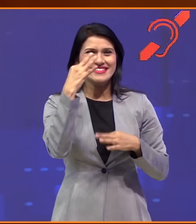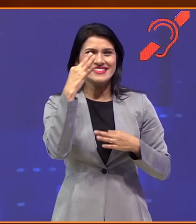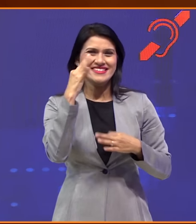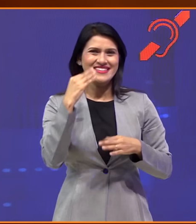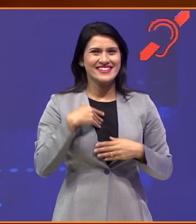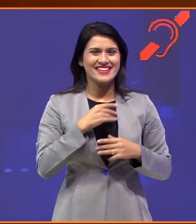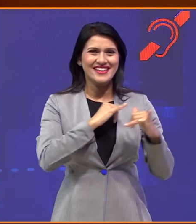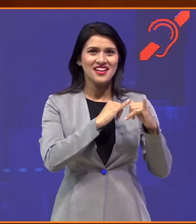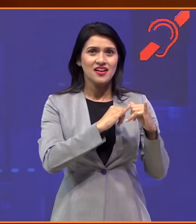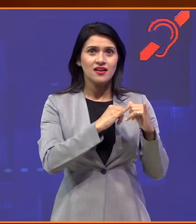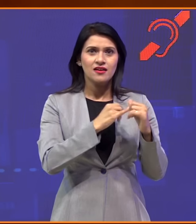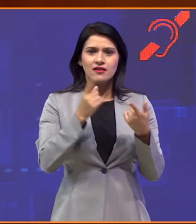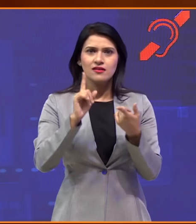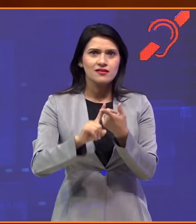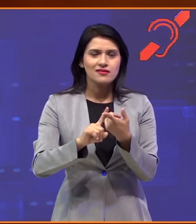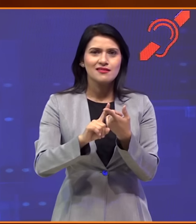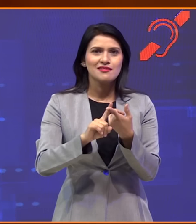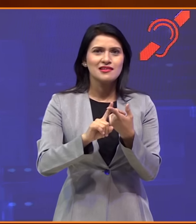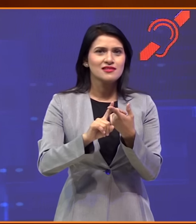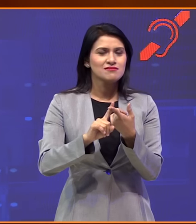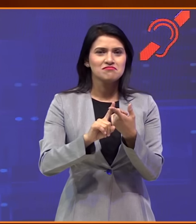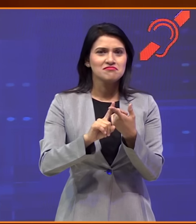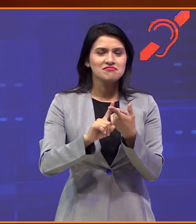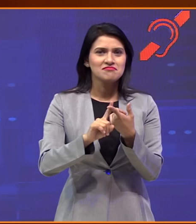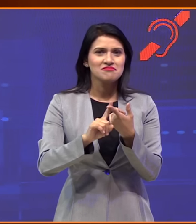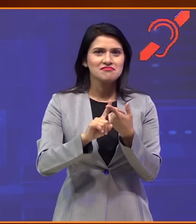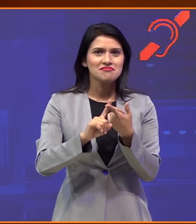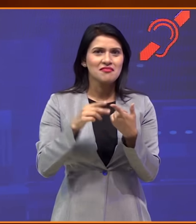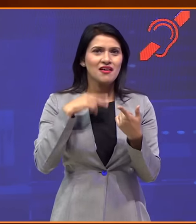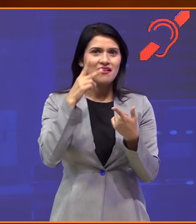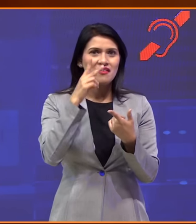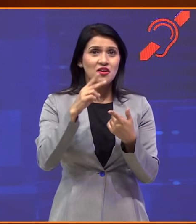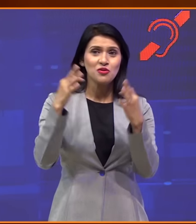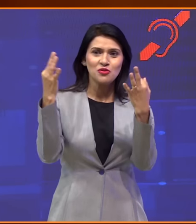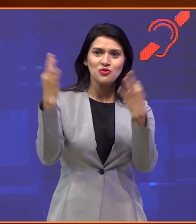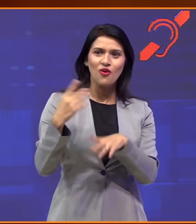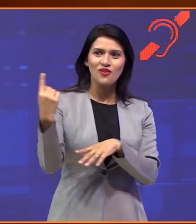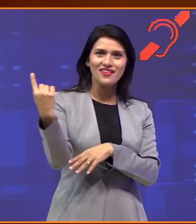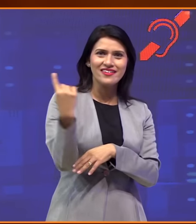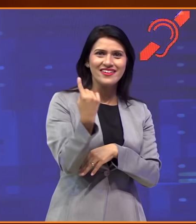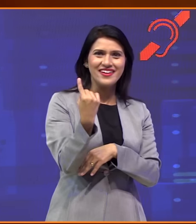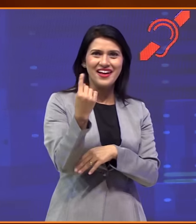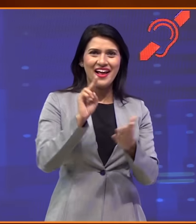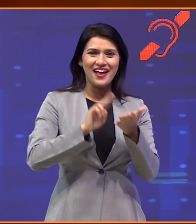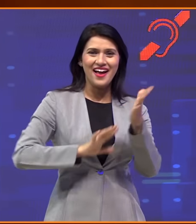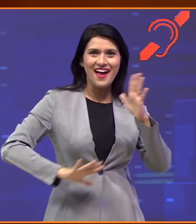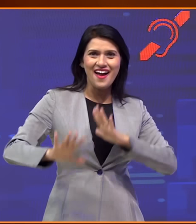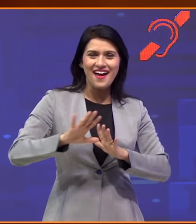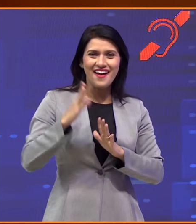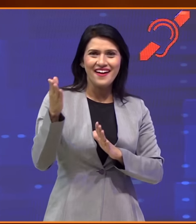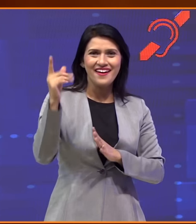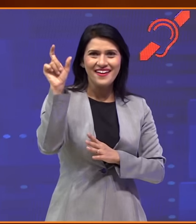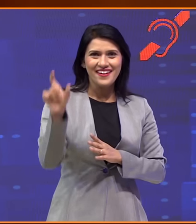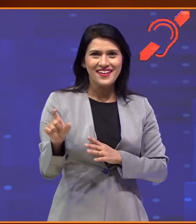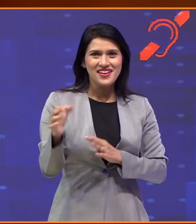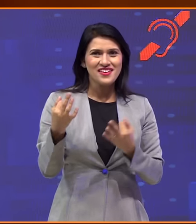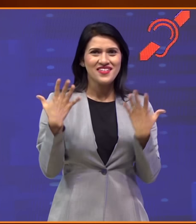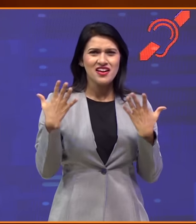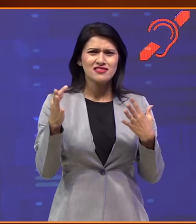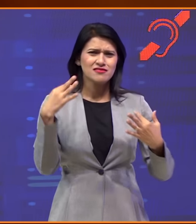अचानक एक दिन एक नायक आता है एक हीरो आता है और वो कुछ ऐसा